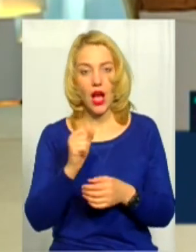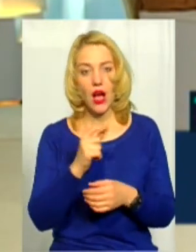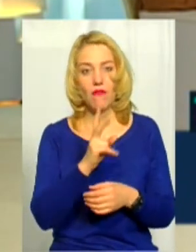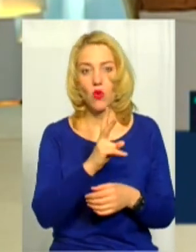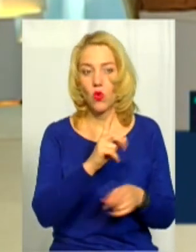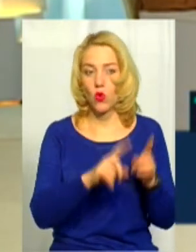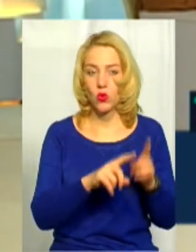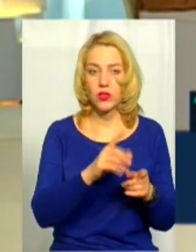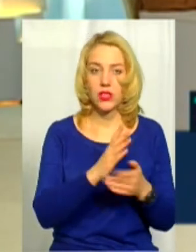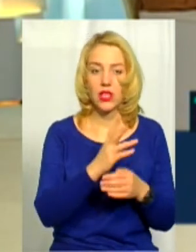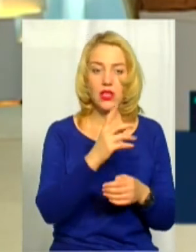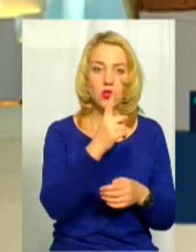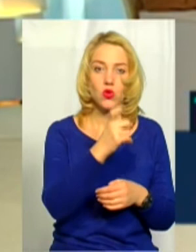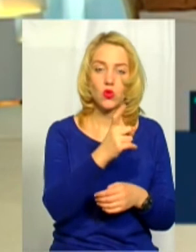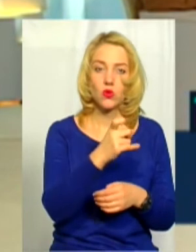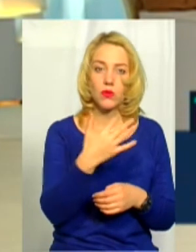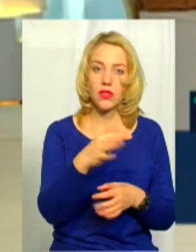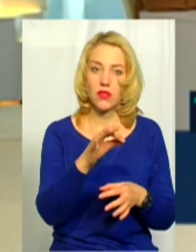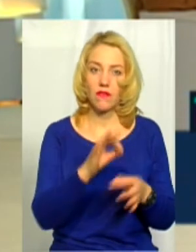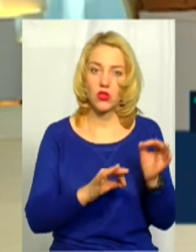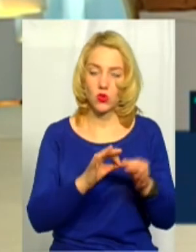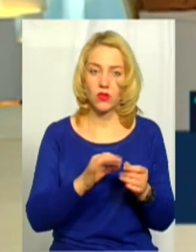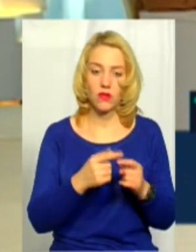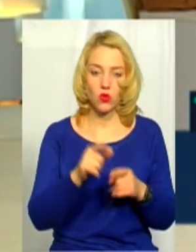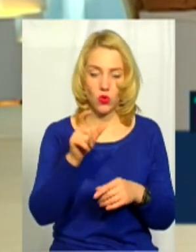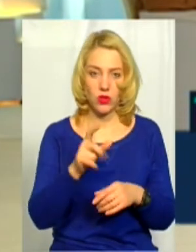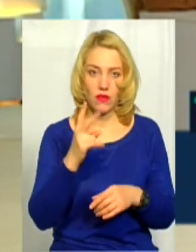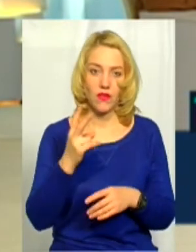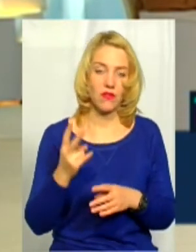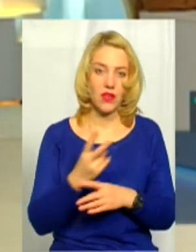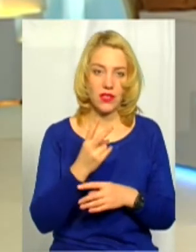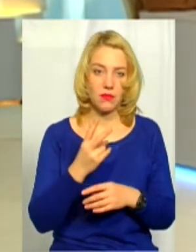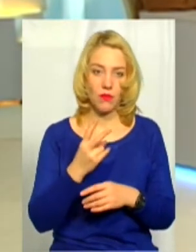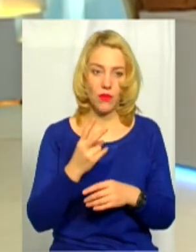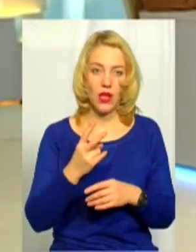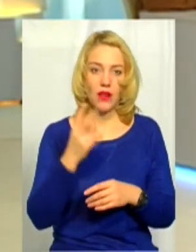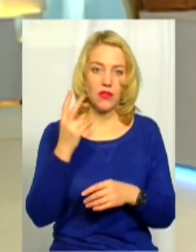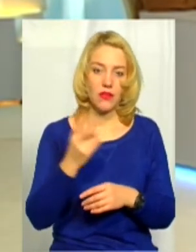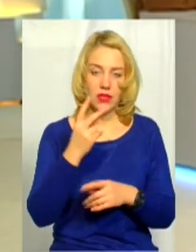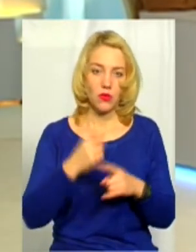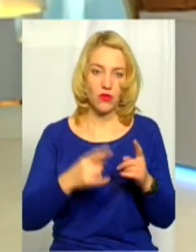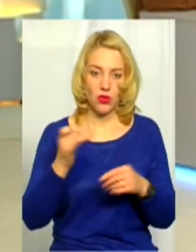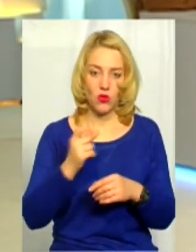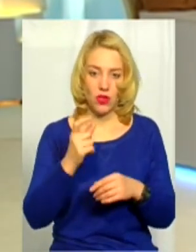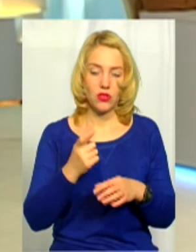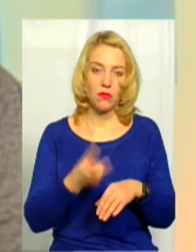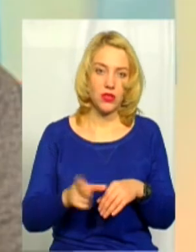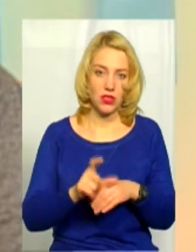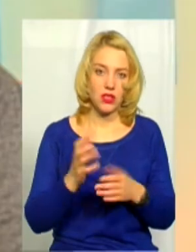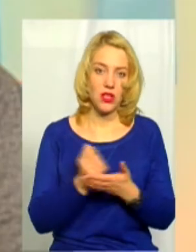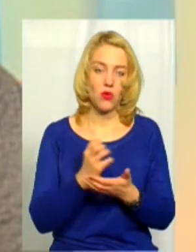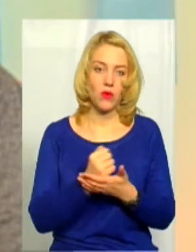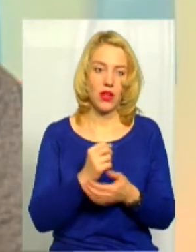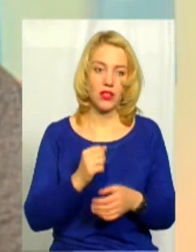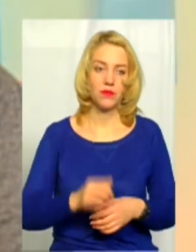вимірюється 100-150%. Тобто людина фактично в 2-2,5 рази більше заробляє, ніж собі вартість виготовленої продукції.